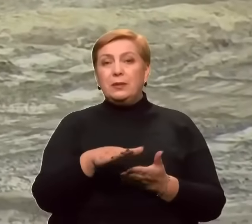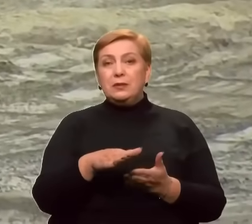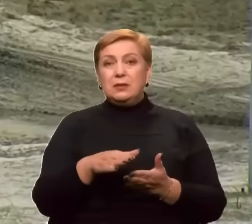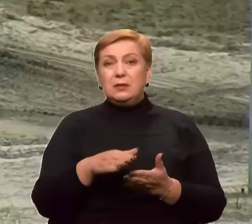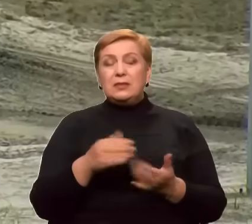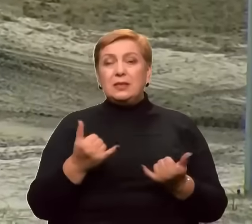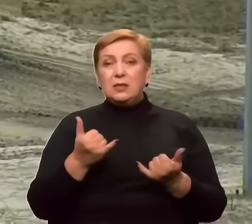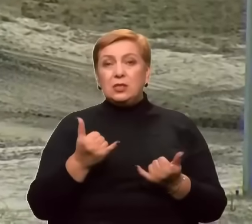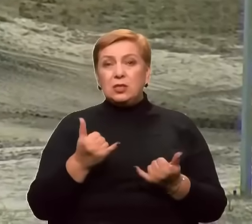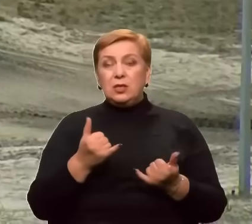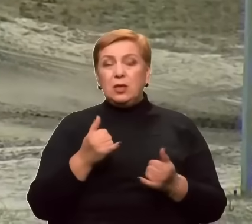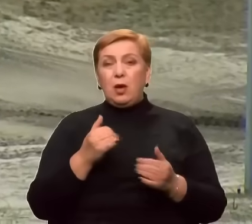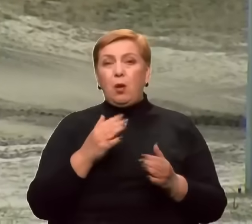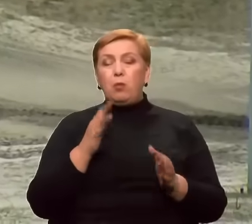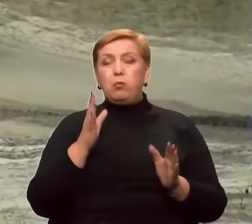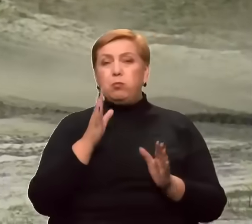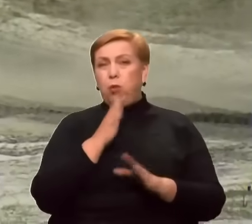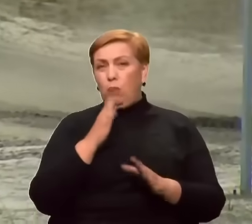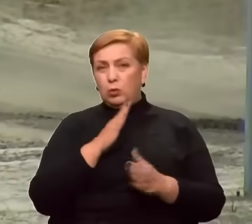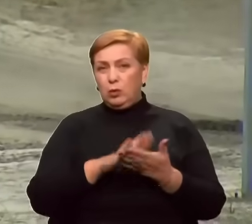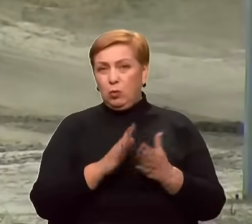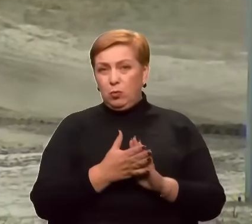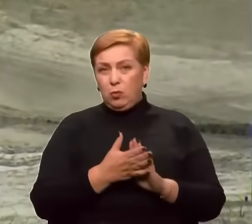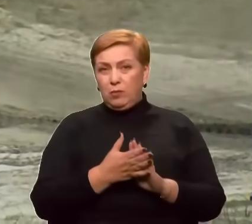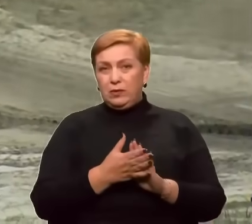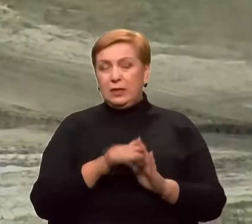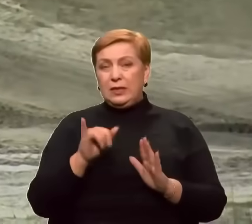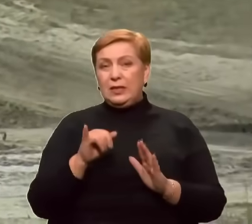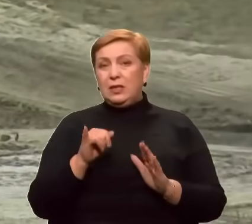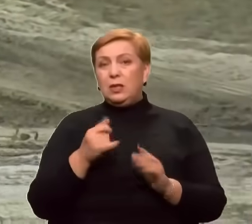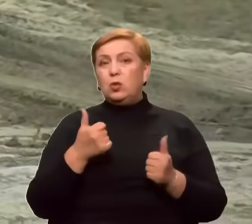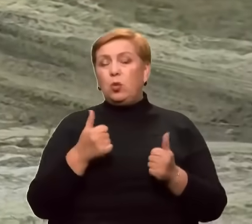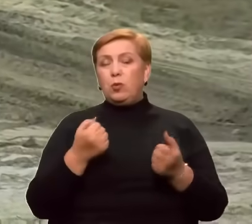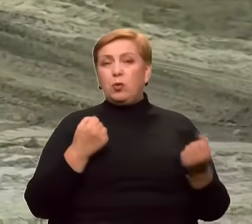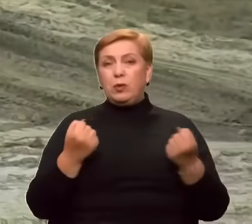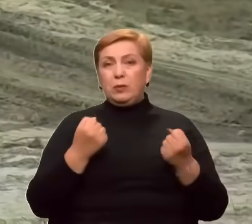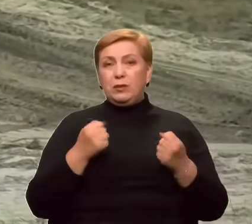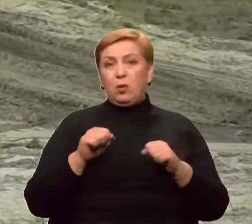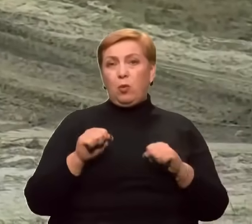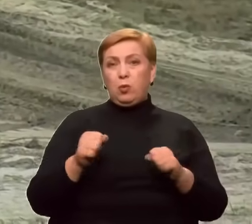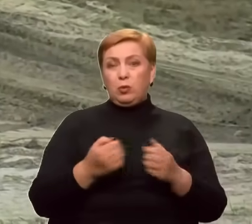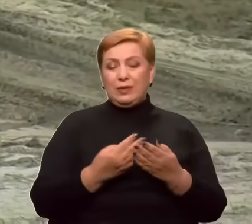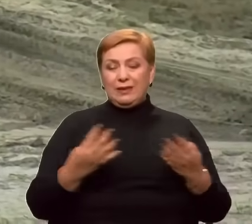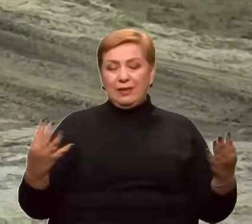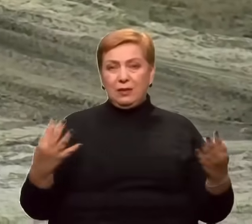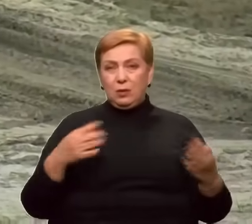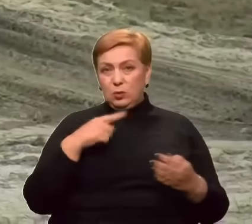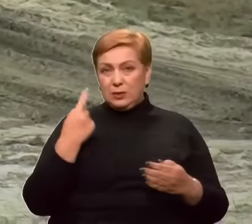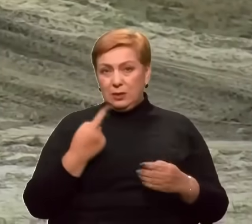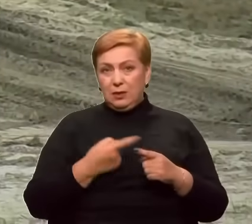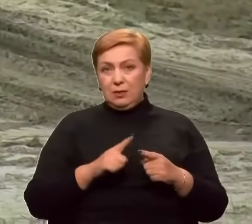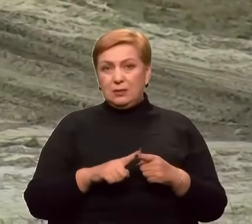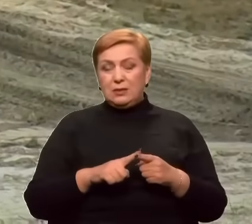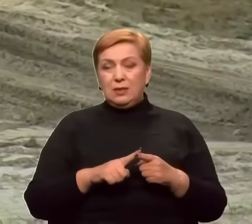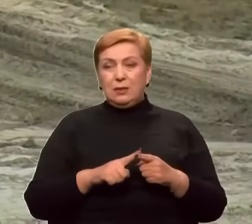нинішніх погодних умов, а також проти добре укріплених оборонних ліній Росії. Крім того, 31 танк «Абрамс» – це